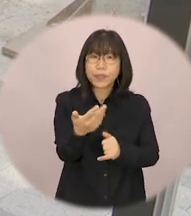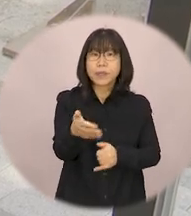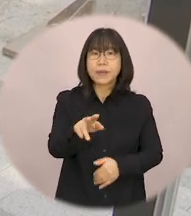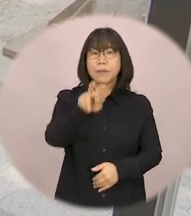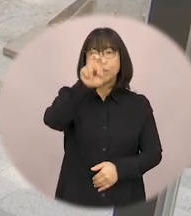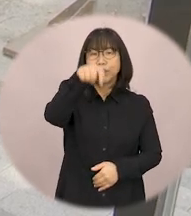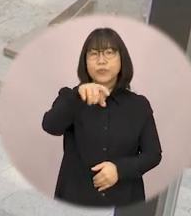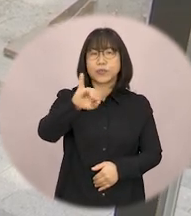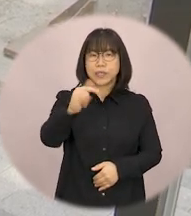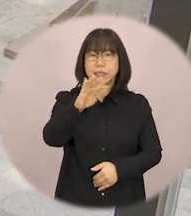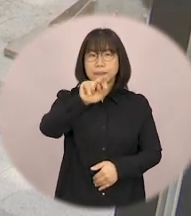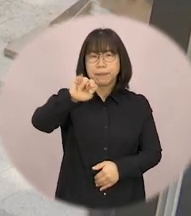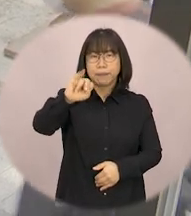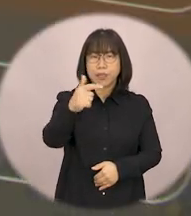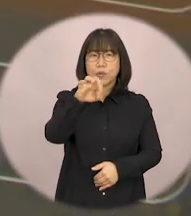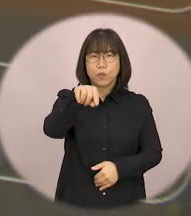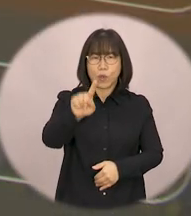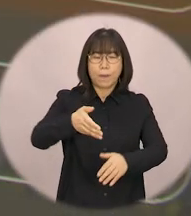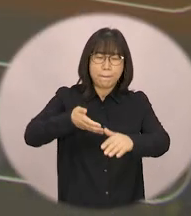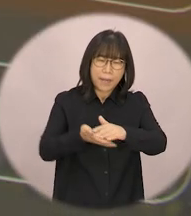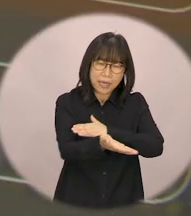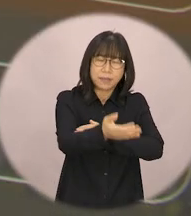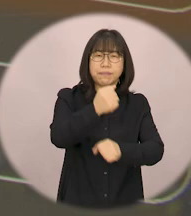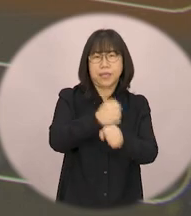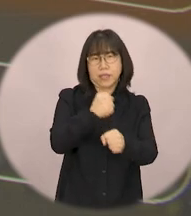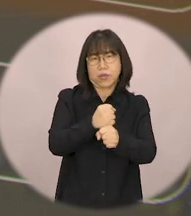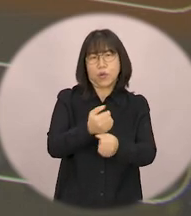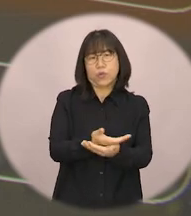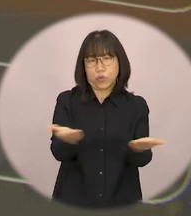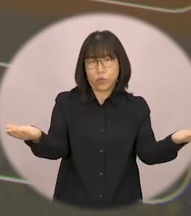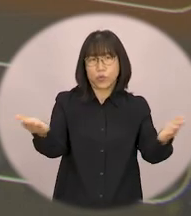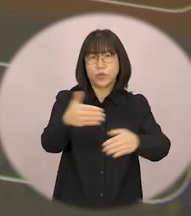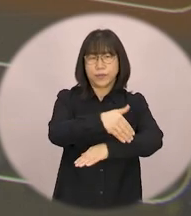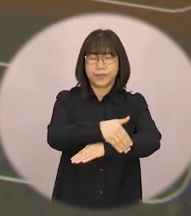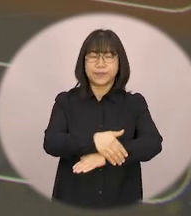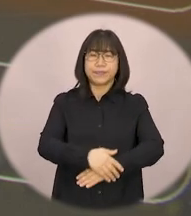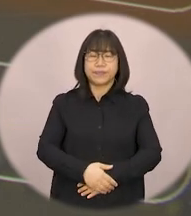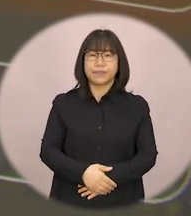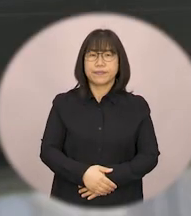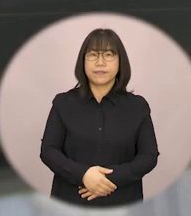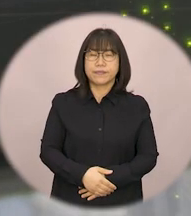설치해 운영하는 등 양질의 민원 서비스 제공에 최선을 다하고 있습니다.